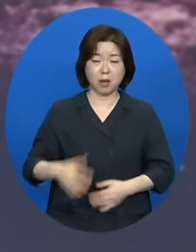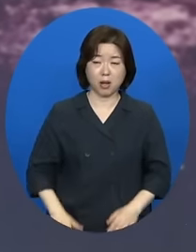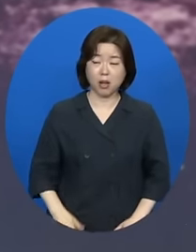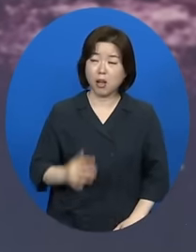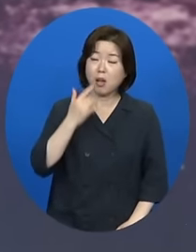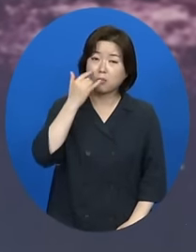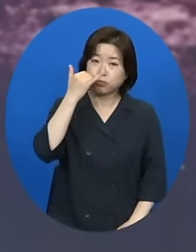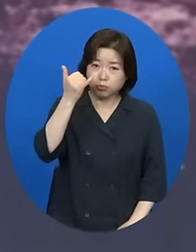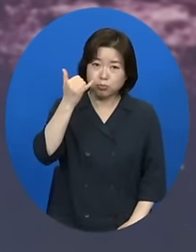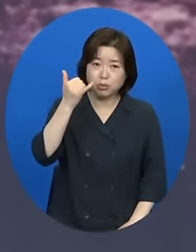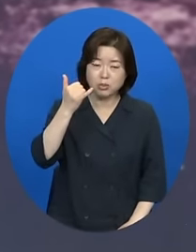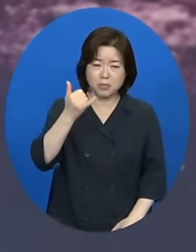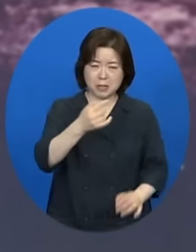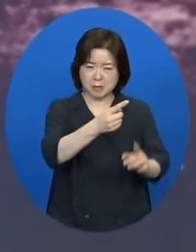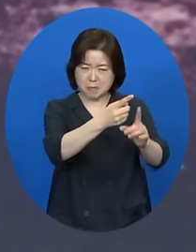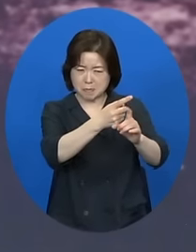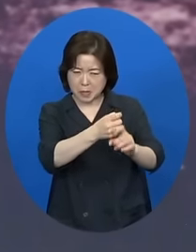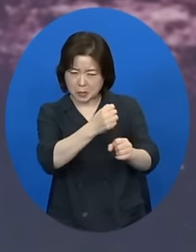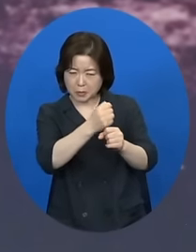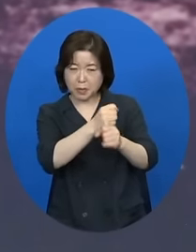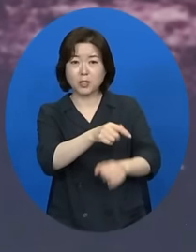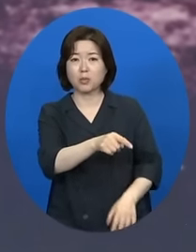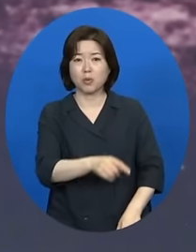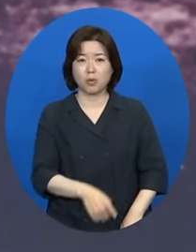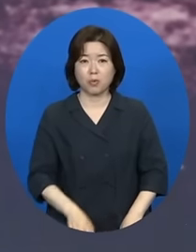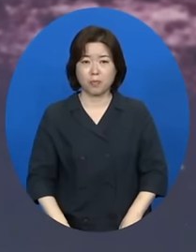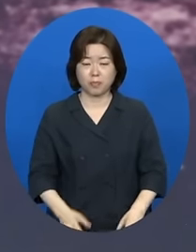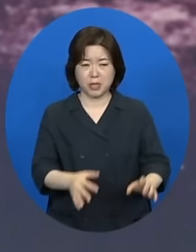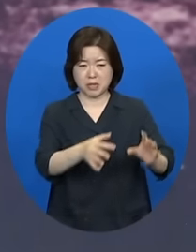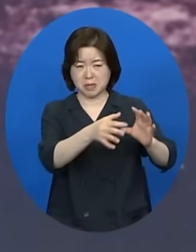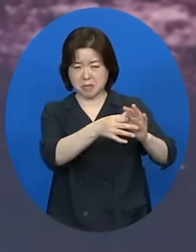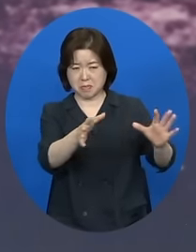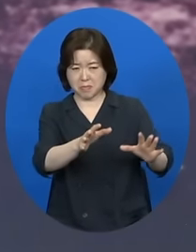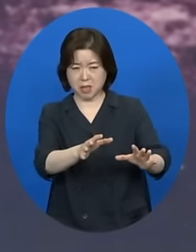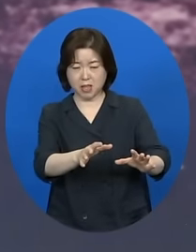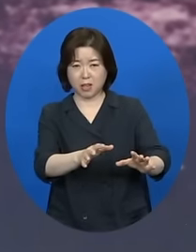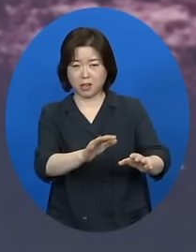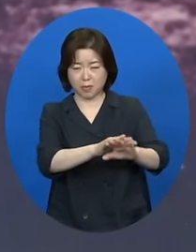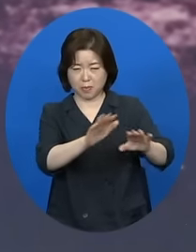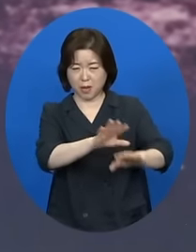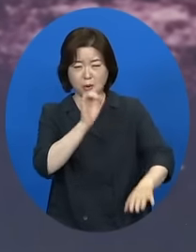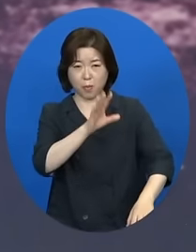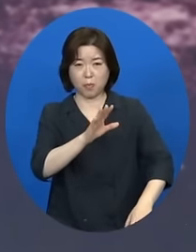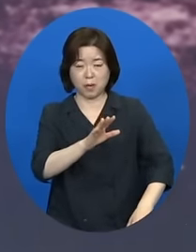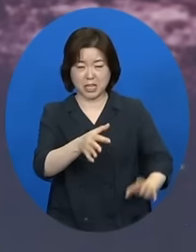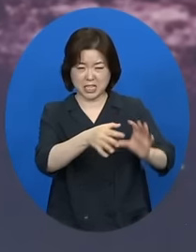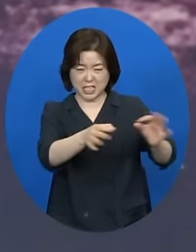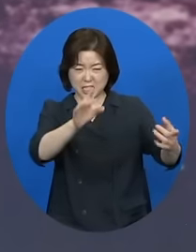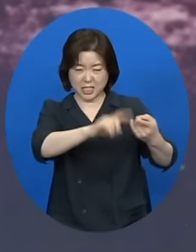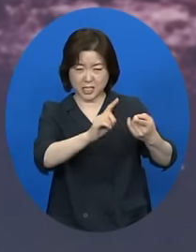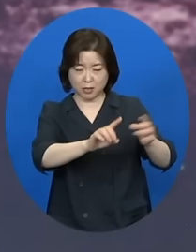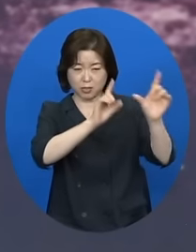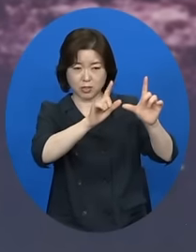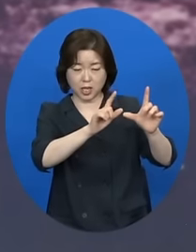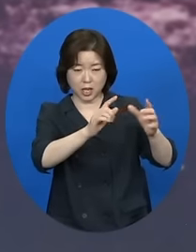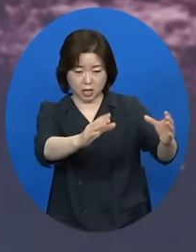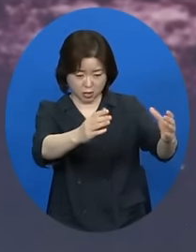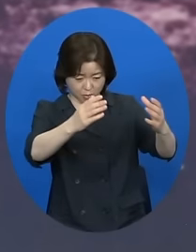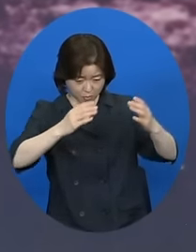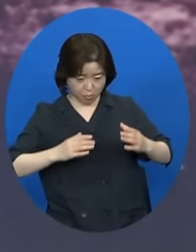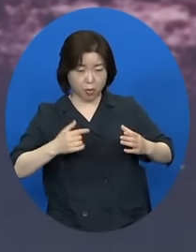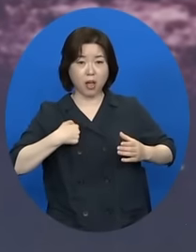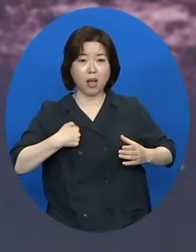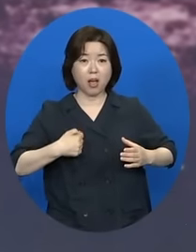부모님이 원수 맺고 관계를 풀지 않고 끊어진 채로 살아가는 것이 그대로 저에게 넘어왔다 칩시다.